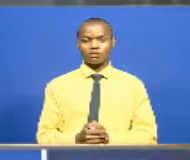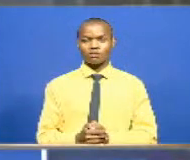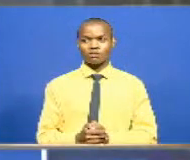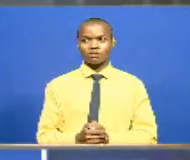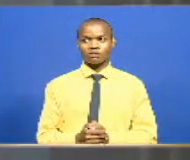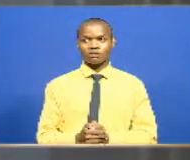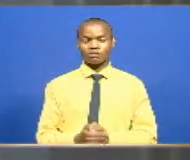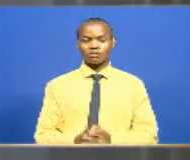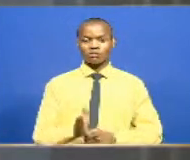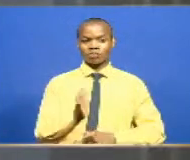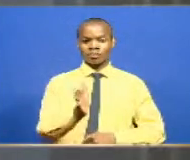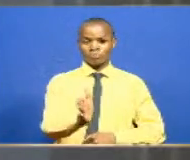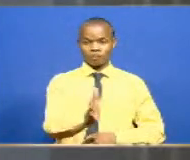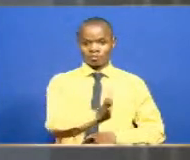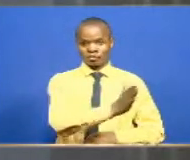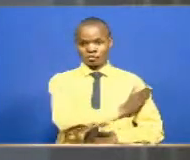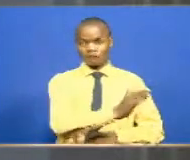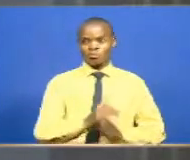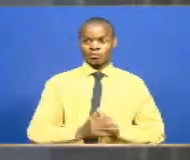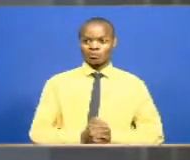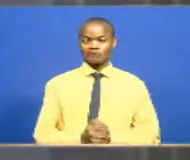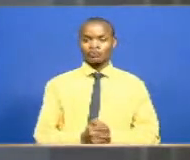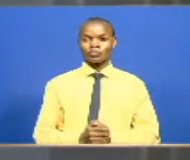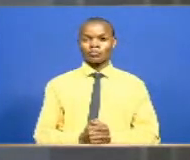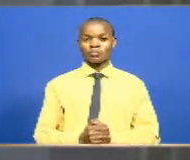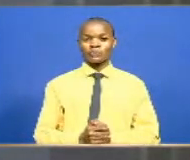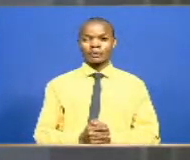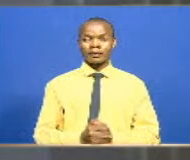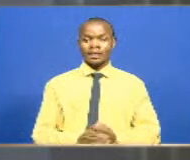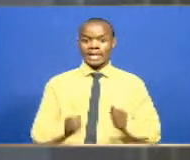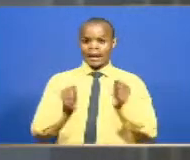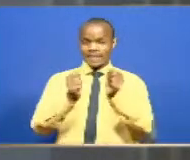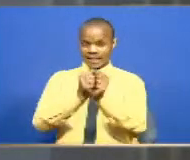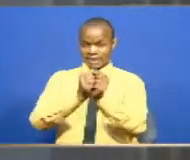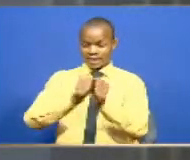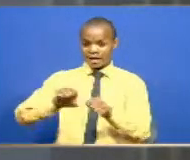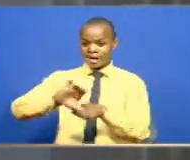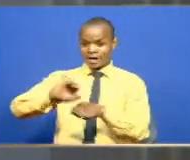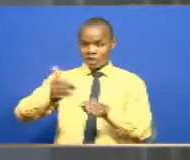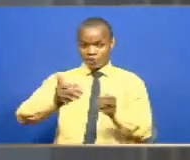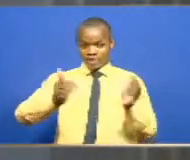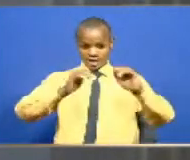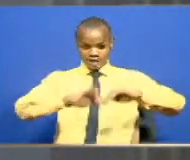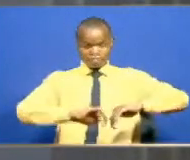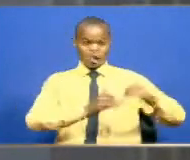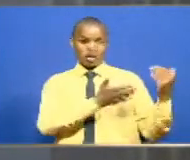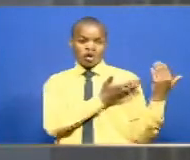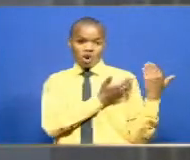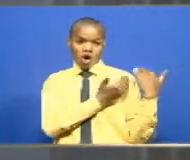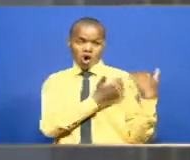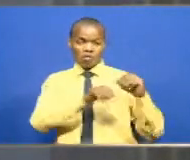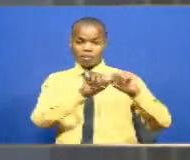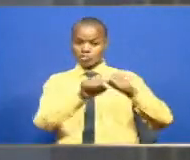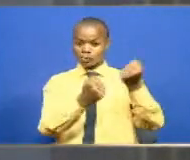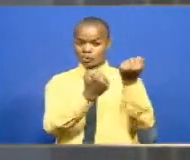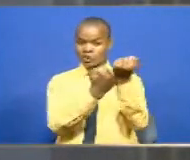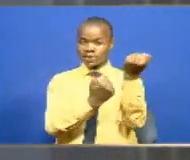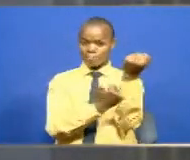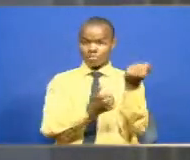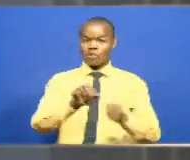Tukichana na taarifa yake Sarafina Robi, takriban mabunge 10 ya kaunti yanatarajiwa kuidhinisha mswada wa marekebisho ya katiba wa